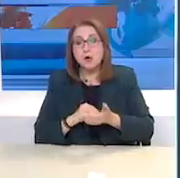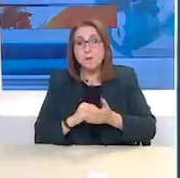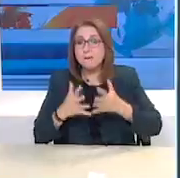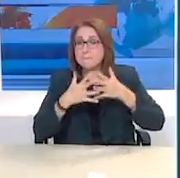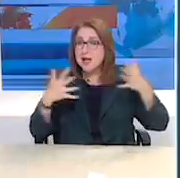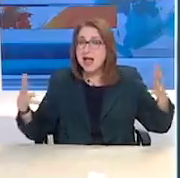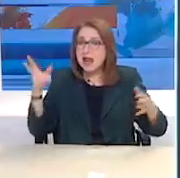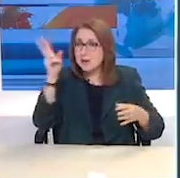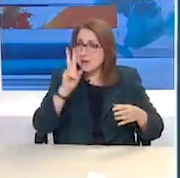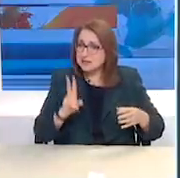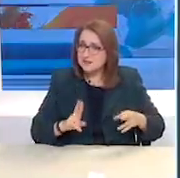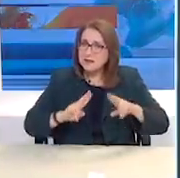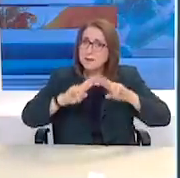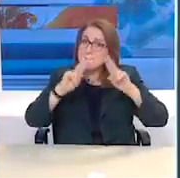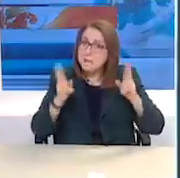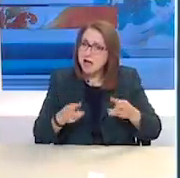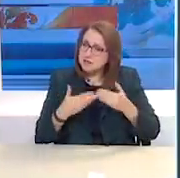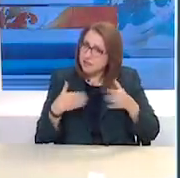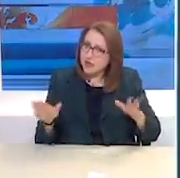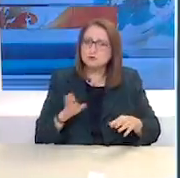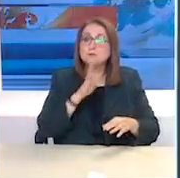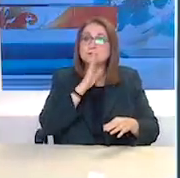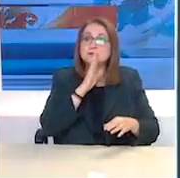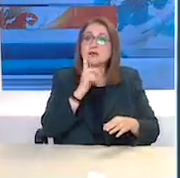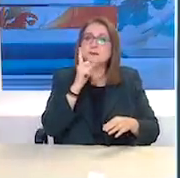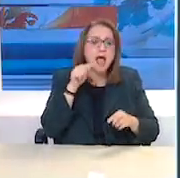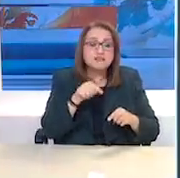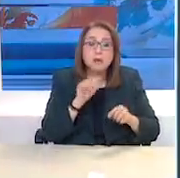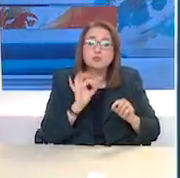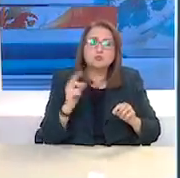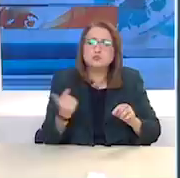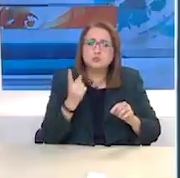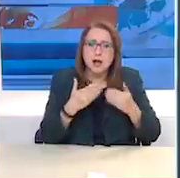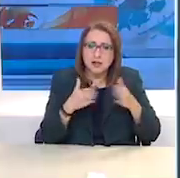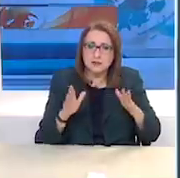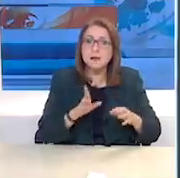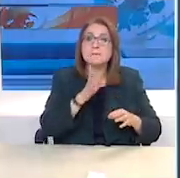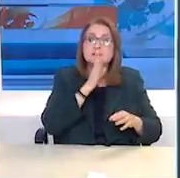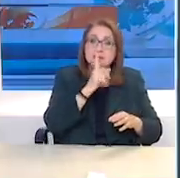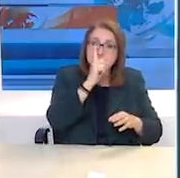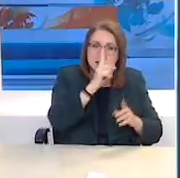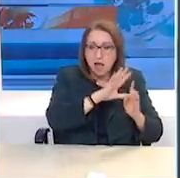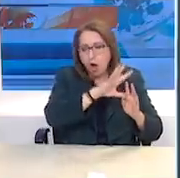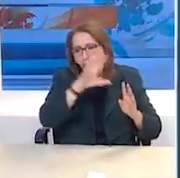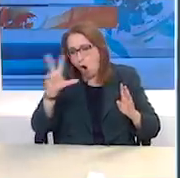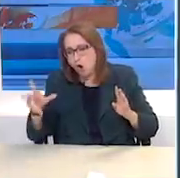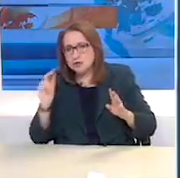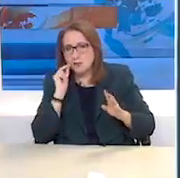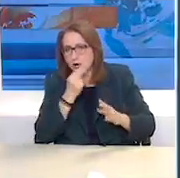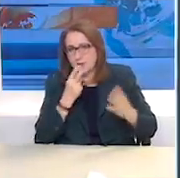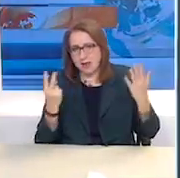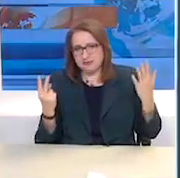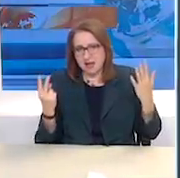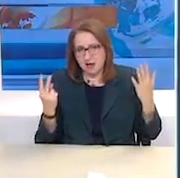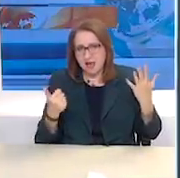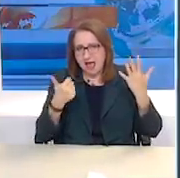ανοιχτά θα είναι ανοιχτά από την 1 η ώρα το μεσημέρι και ως στις 7 το απόγευμα, μόνο για 6 ώρες. Έτσι ώστε να